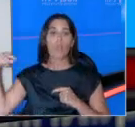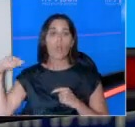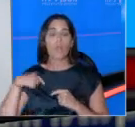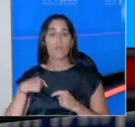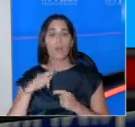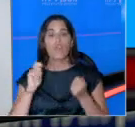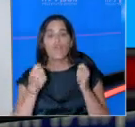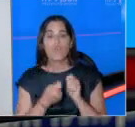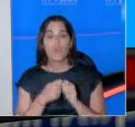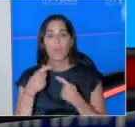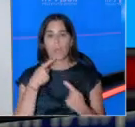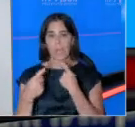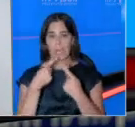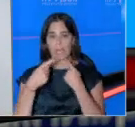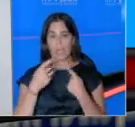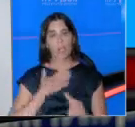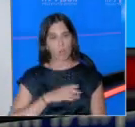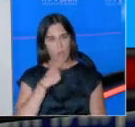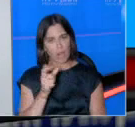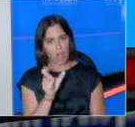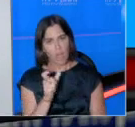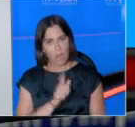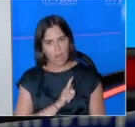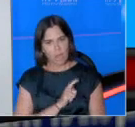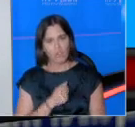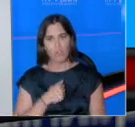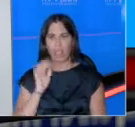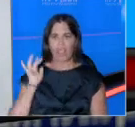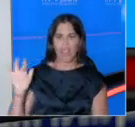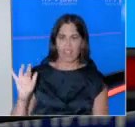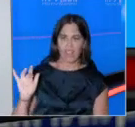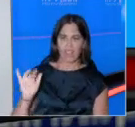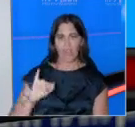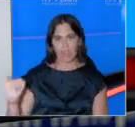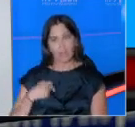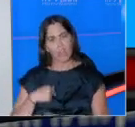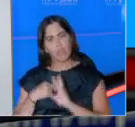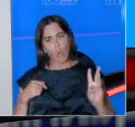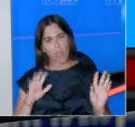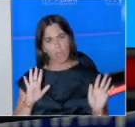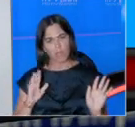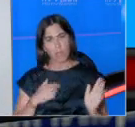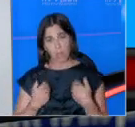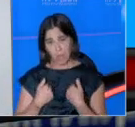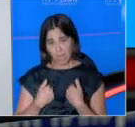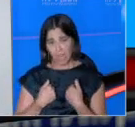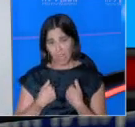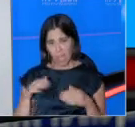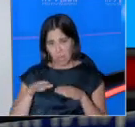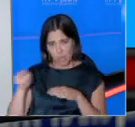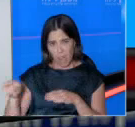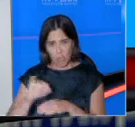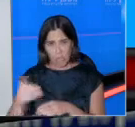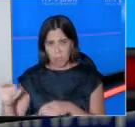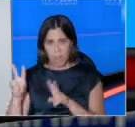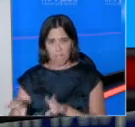השינוי בשיח. עכשיו אני רוצה להגיד לך מילה אישית. אני נגד ימין, אני שמאלנית, אוקיי? מבחינתי זה ממשלת ימין ולא